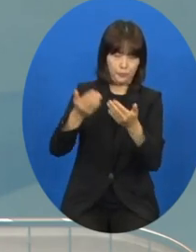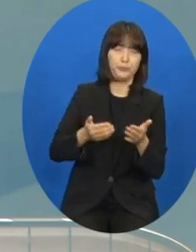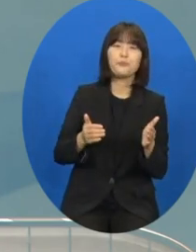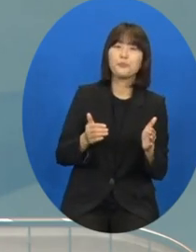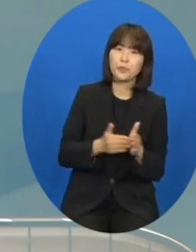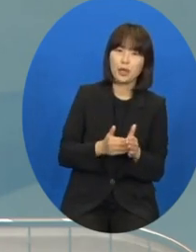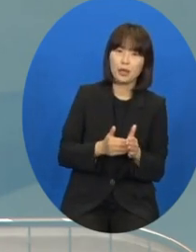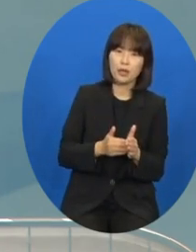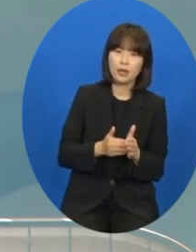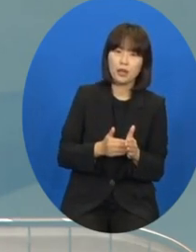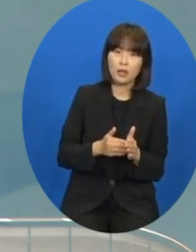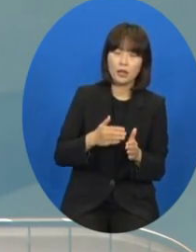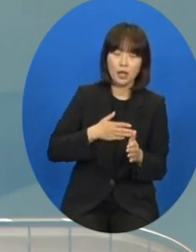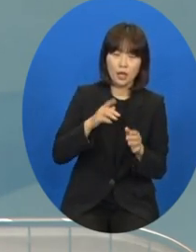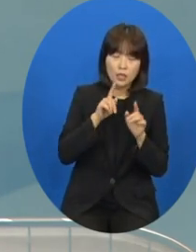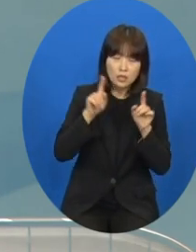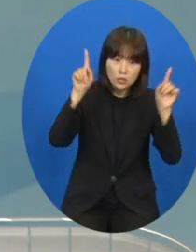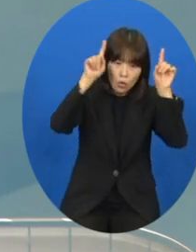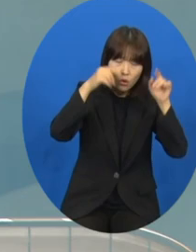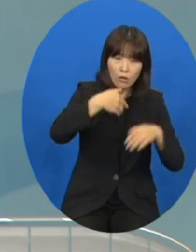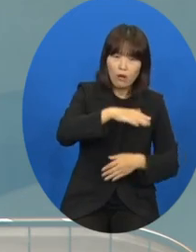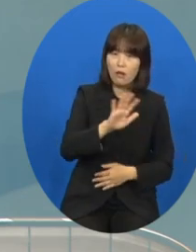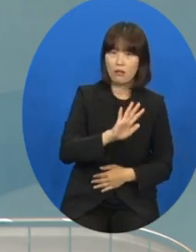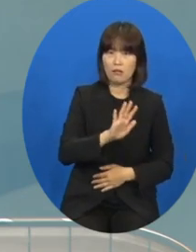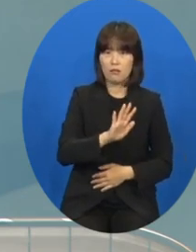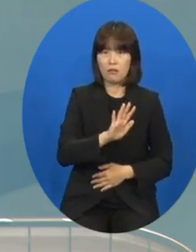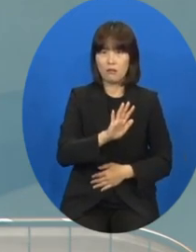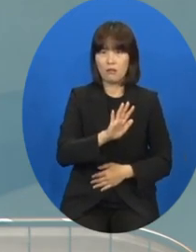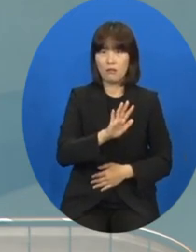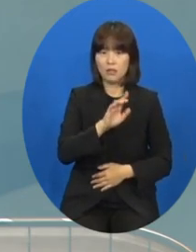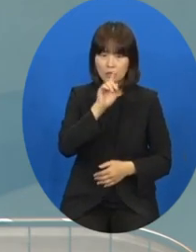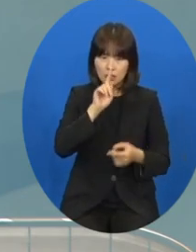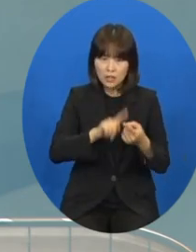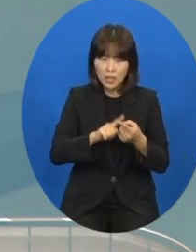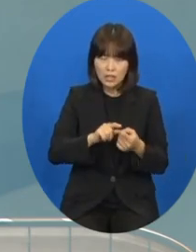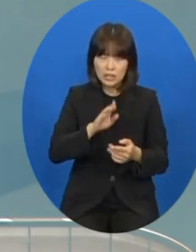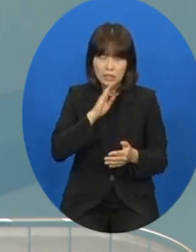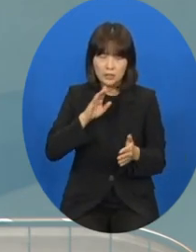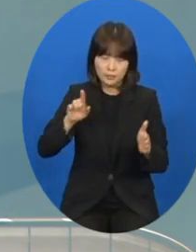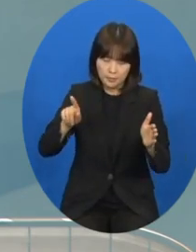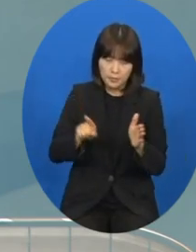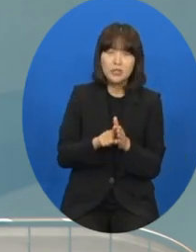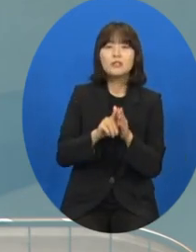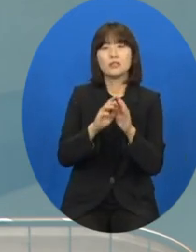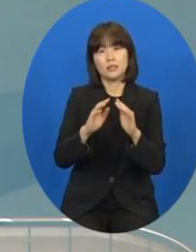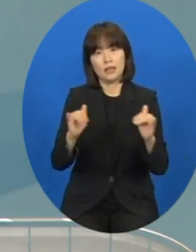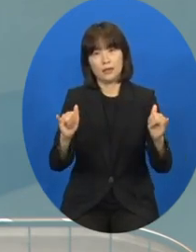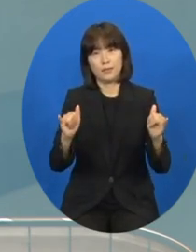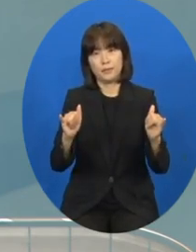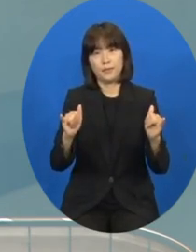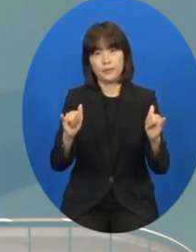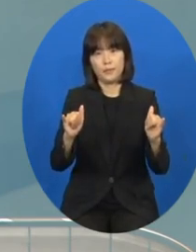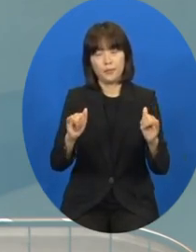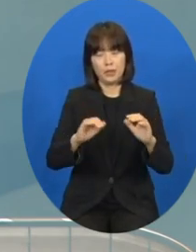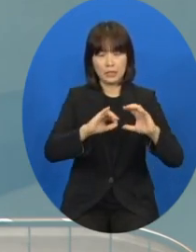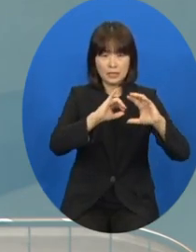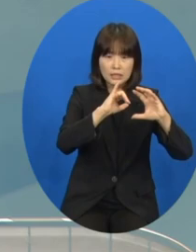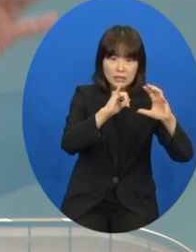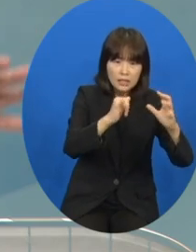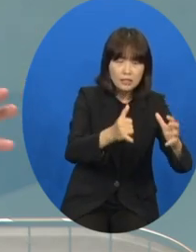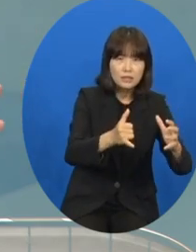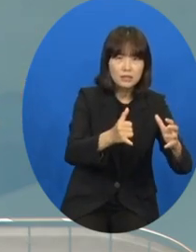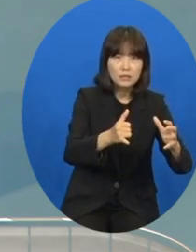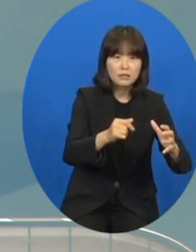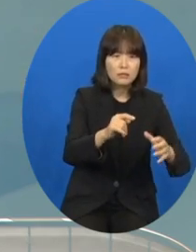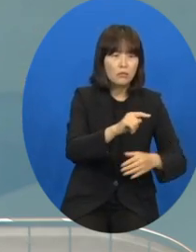지옥에 가지 않게 되었어요. 이 사실이 진짜 믿어진 사람에겐 세상에 어떤